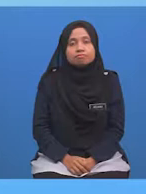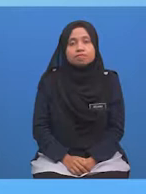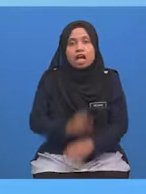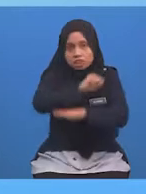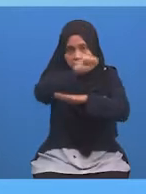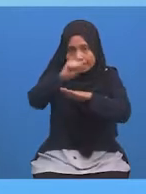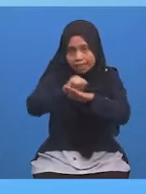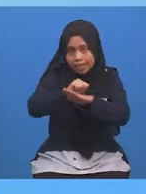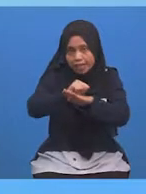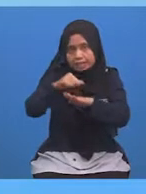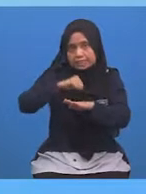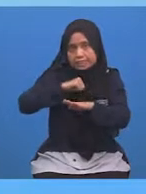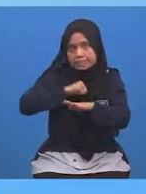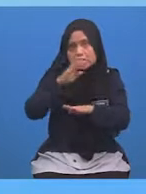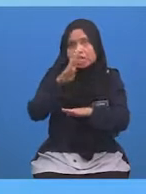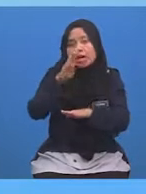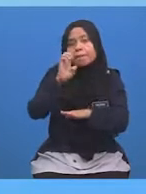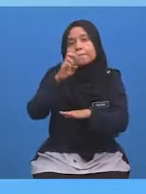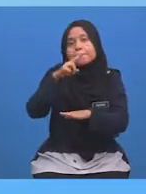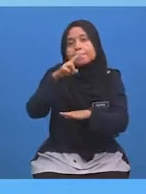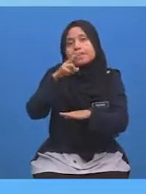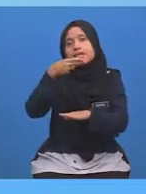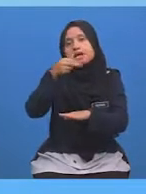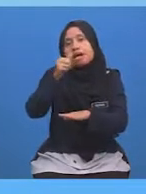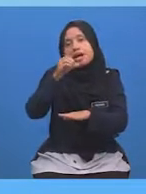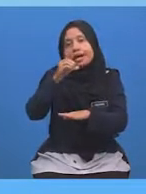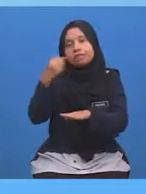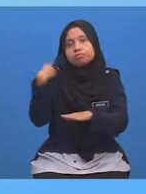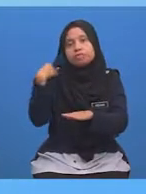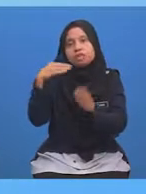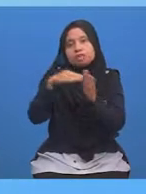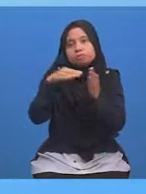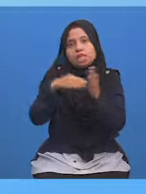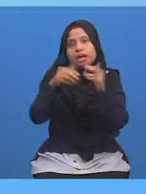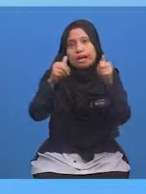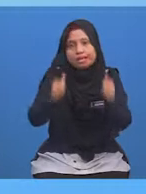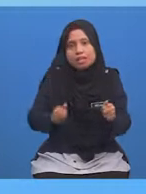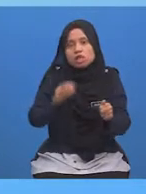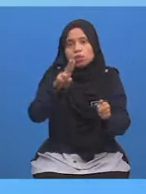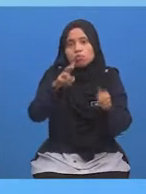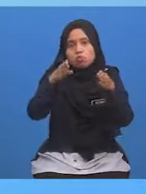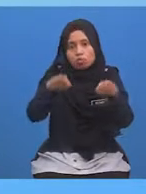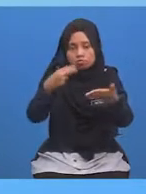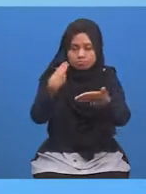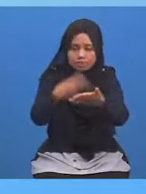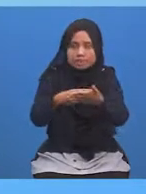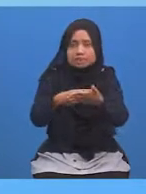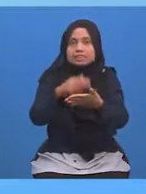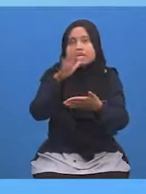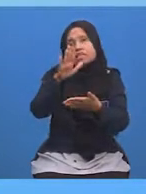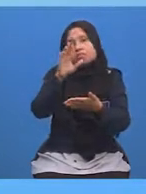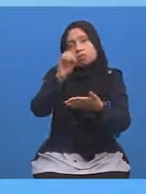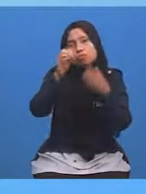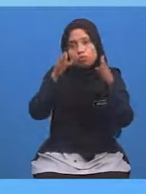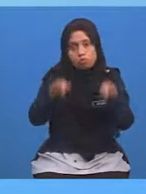Syarikat sendirian berhad ditubuhkan dengan bilangan ahli antara 2 orang hingga